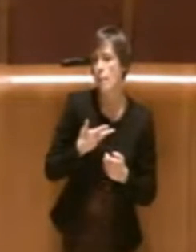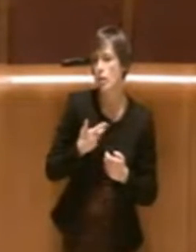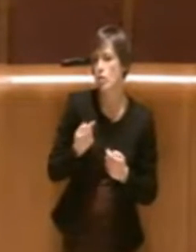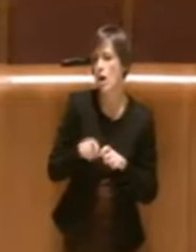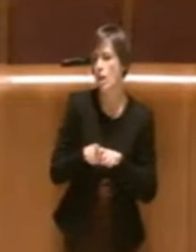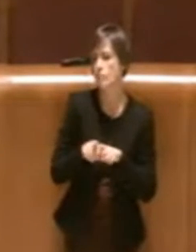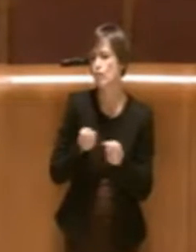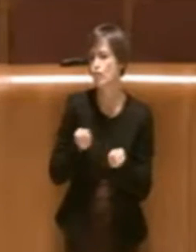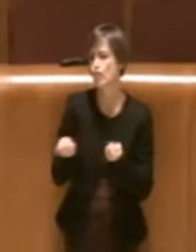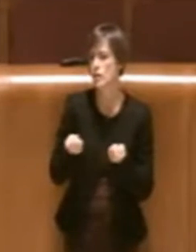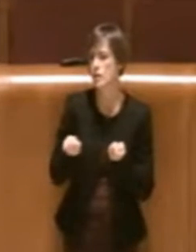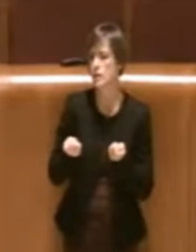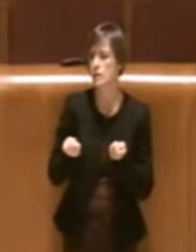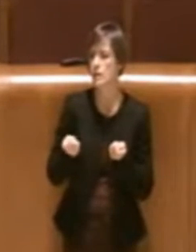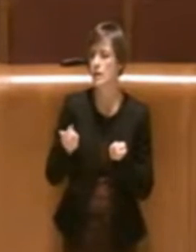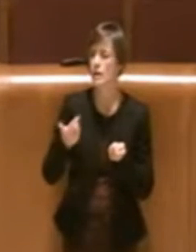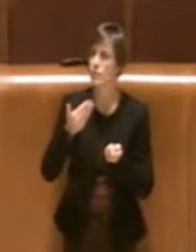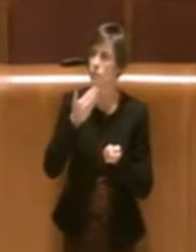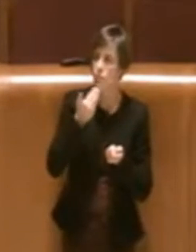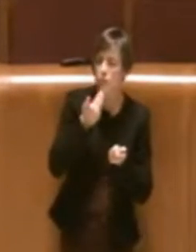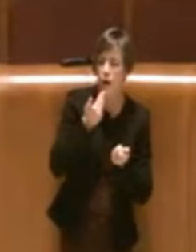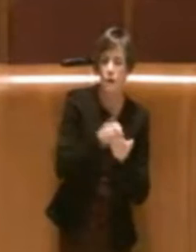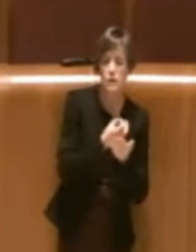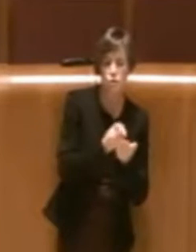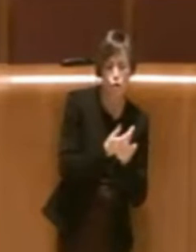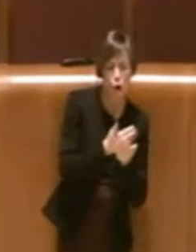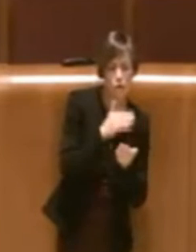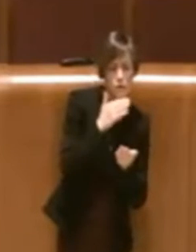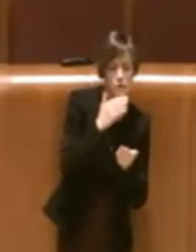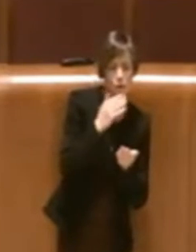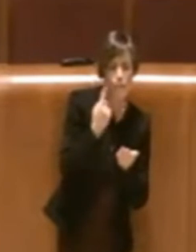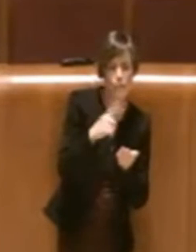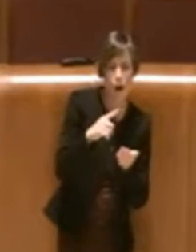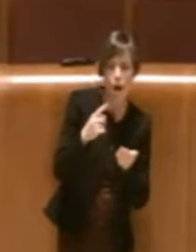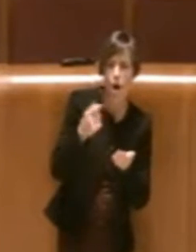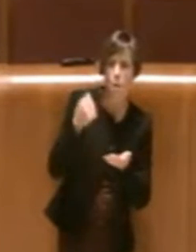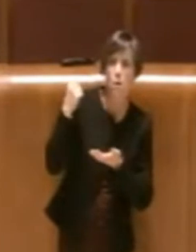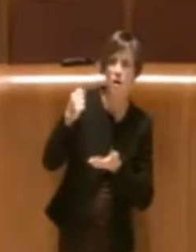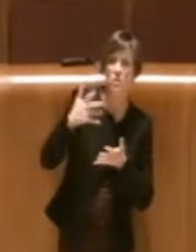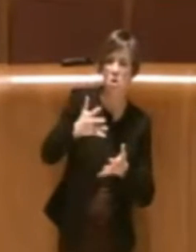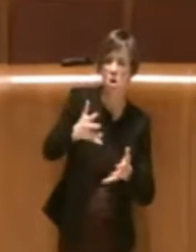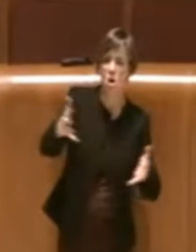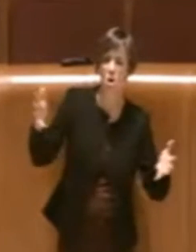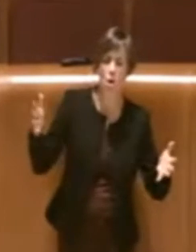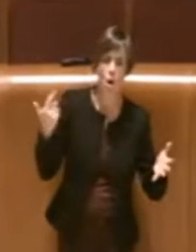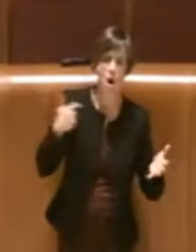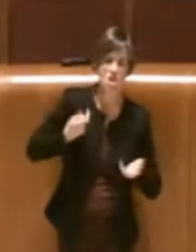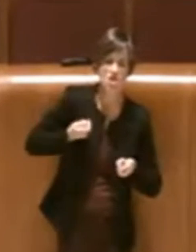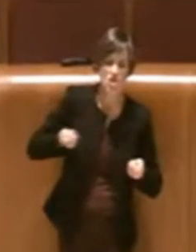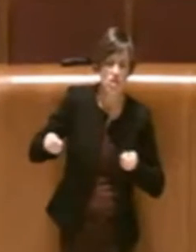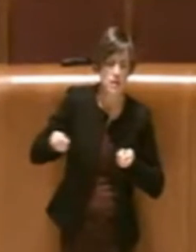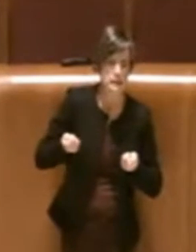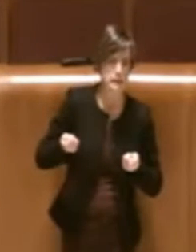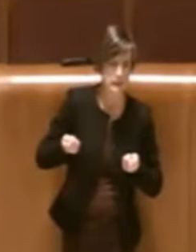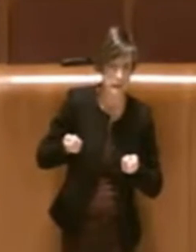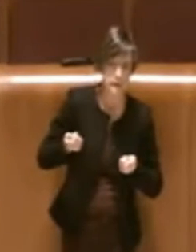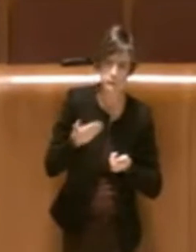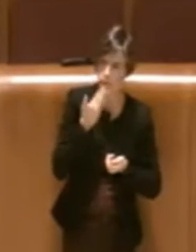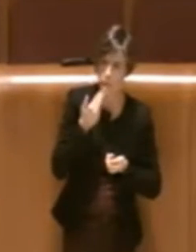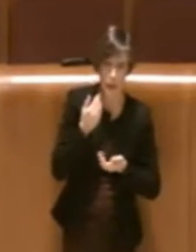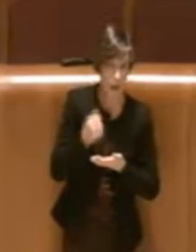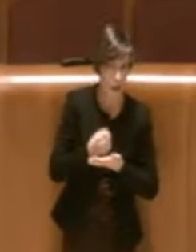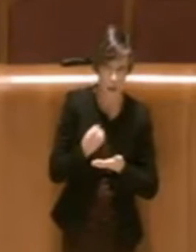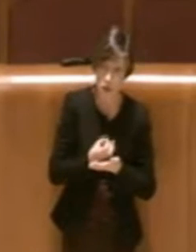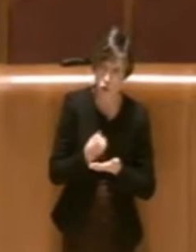mancanza di risorse sufficienti per gestire il nostro grande patrimonio, e dall'altro il fatto che, non